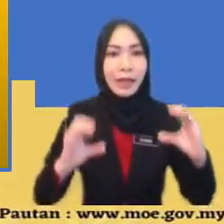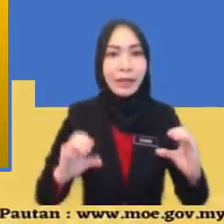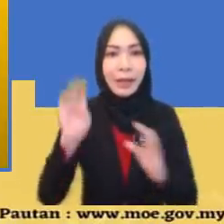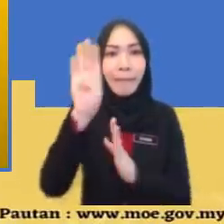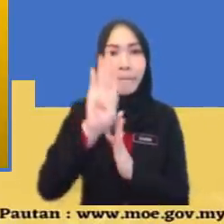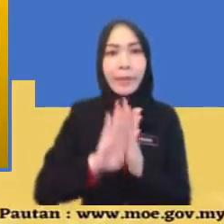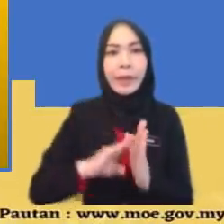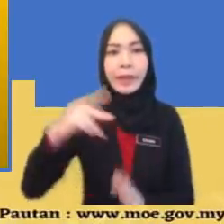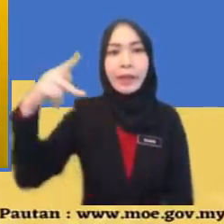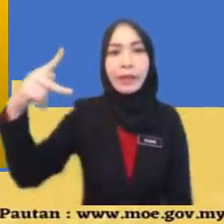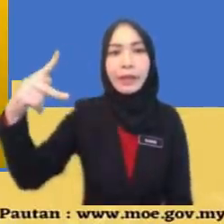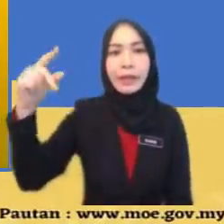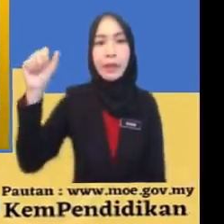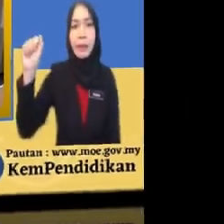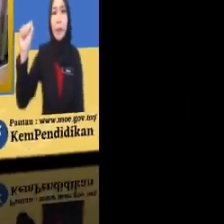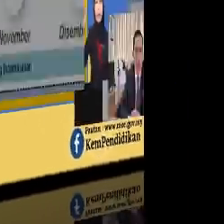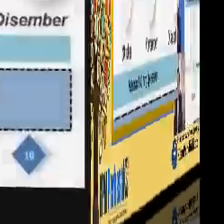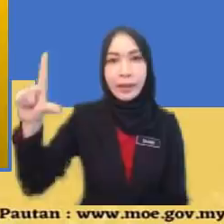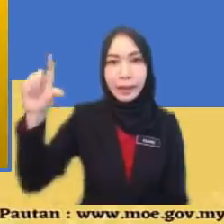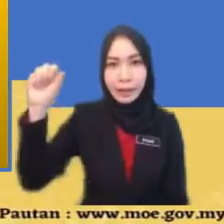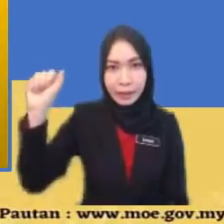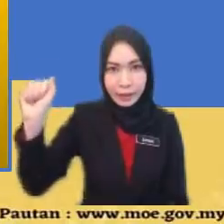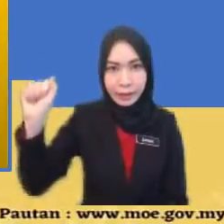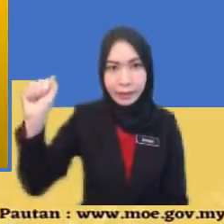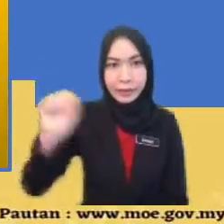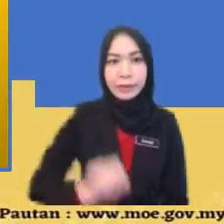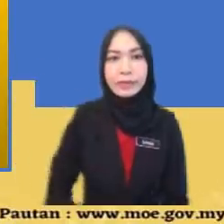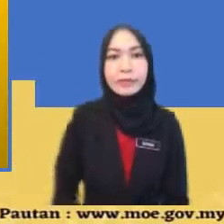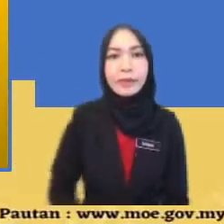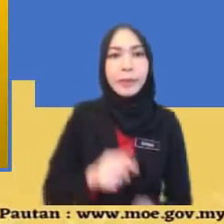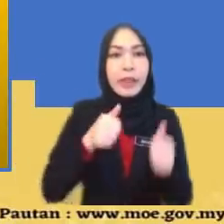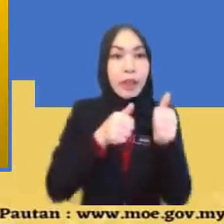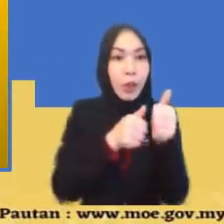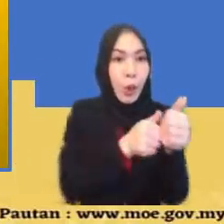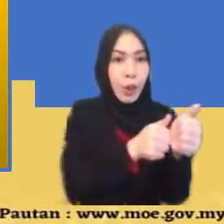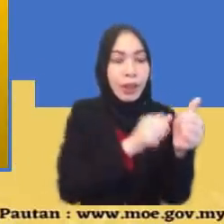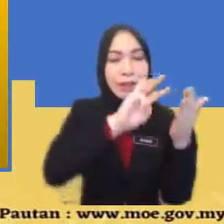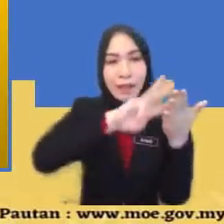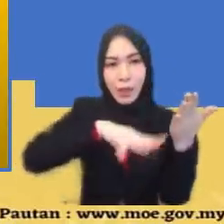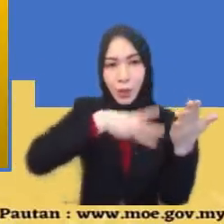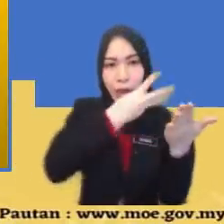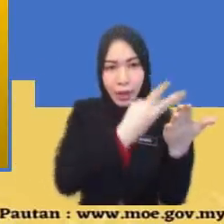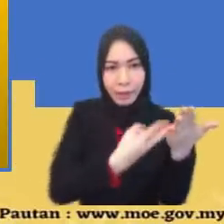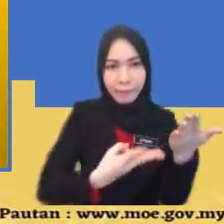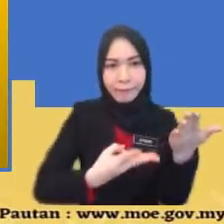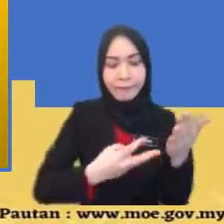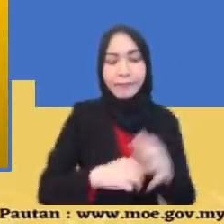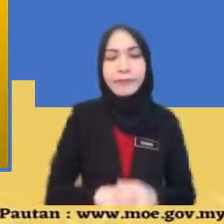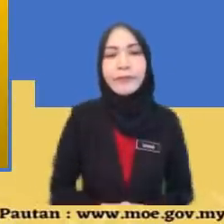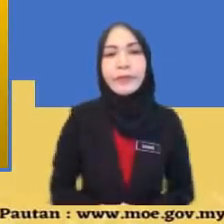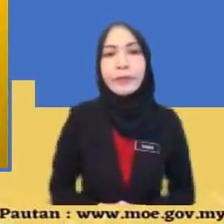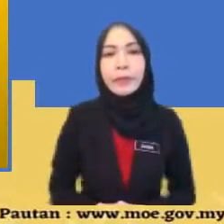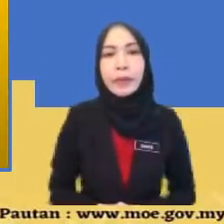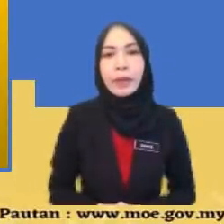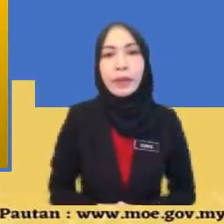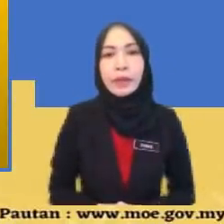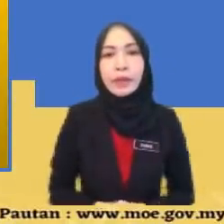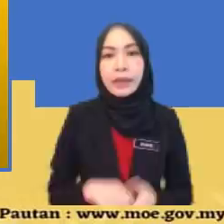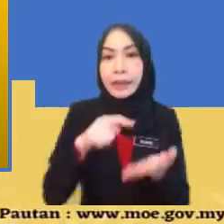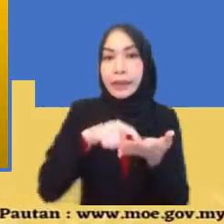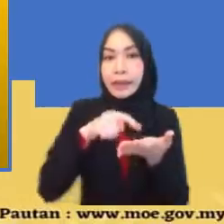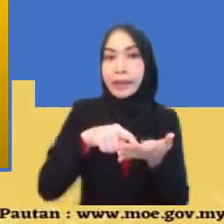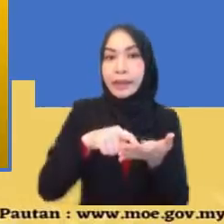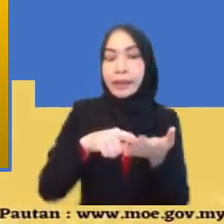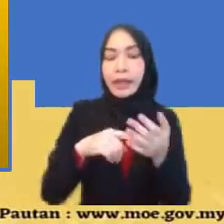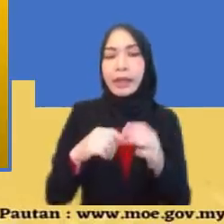GPM telah menghasilkan infografik dan video penerangan yang bertujuan untuk memberi lebih kepahaman kepada semua pihak yang